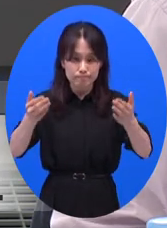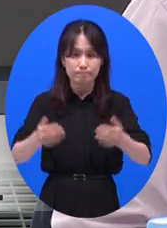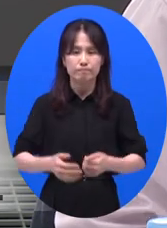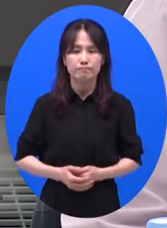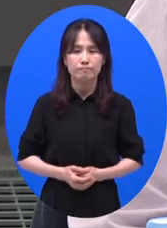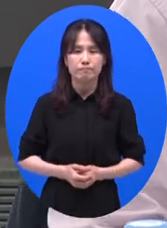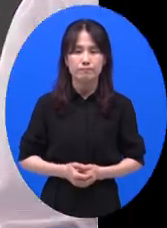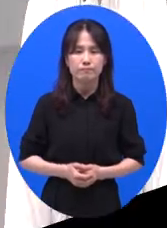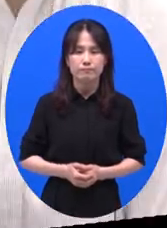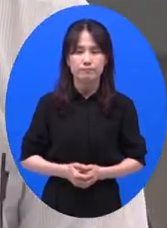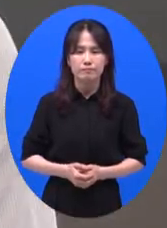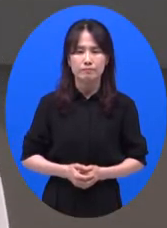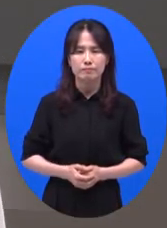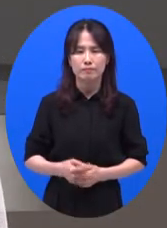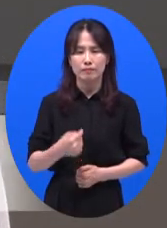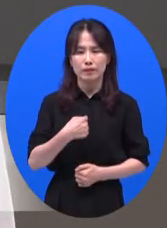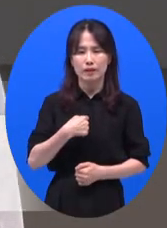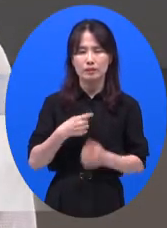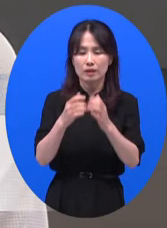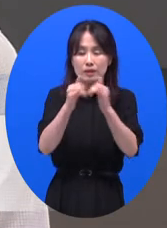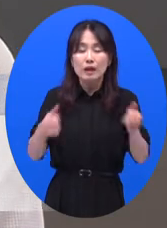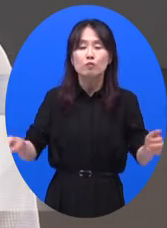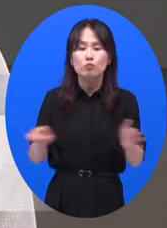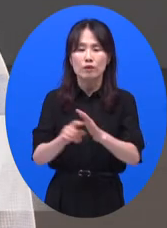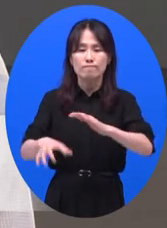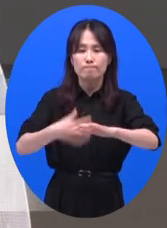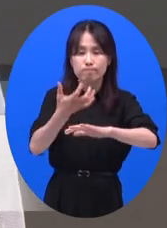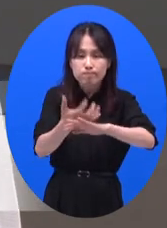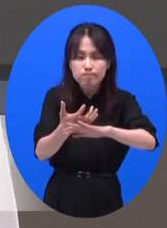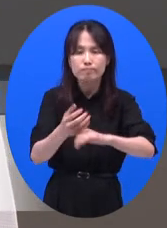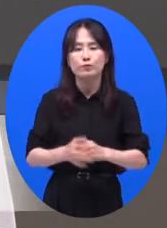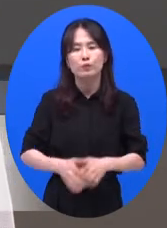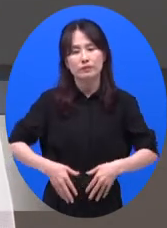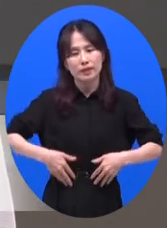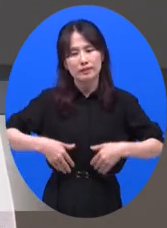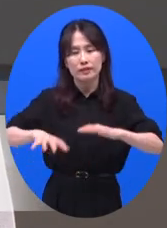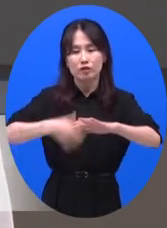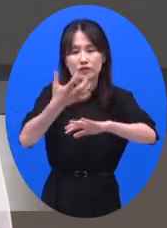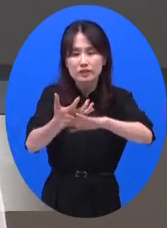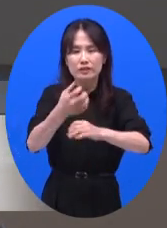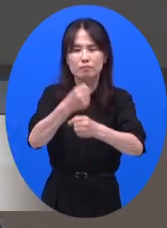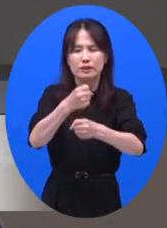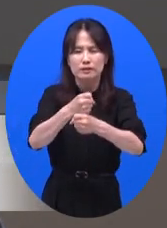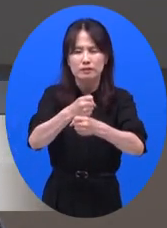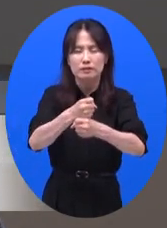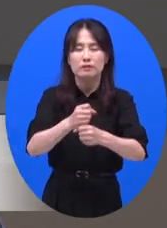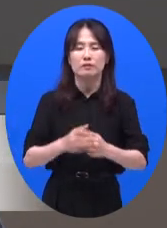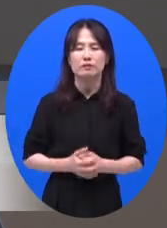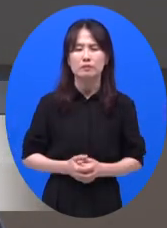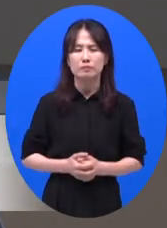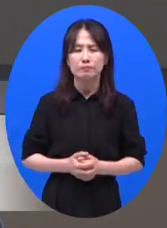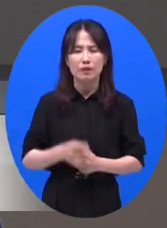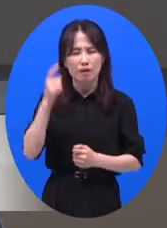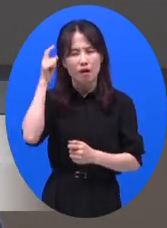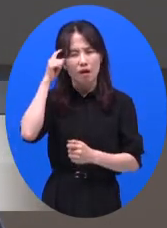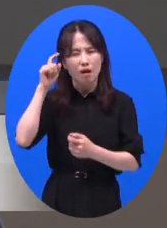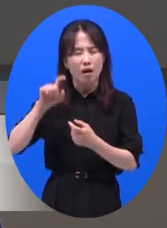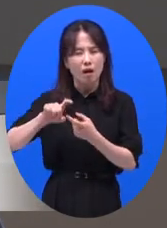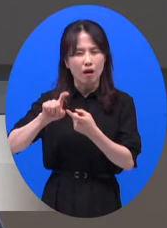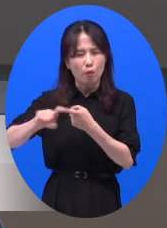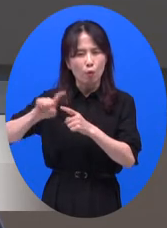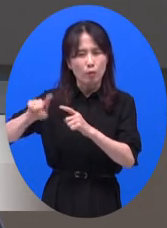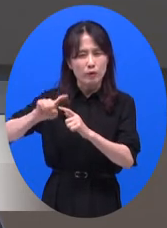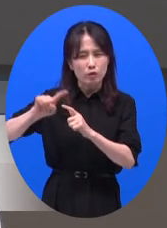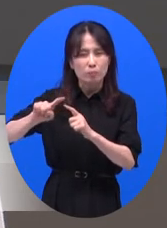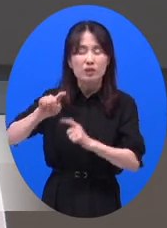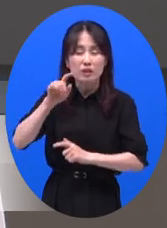우리의 말씀을 드리면서 저는 그 사람을 위한 혁신, 따뜻한 혁신을 만들어내는 데 있어서